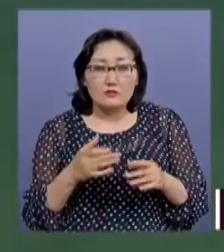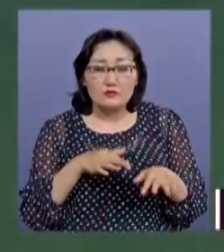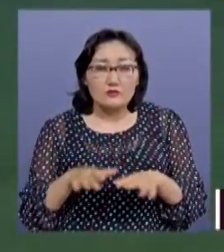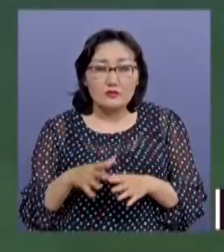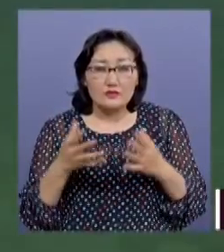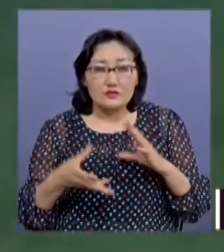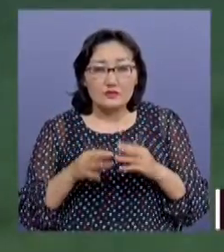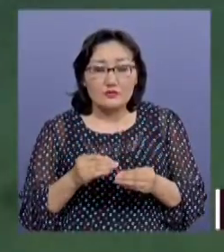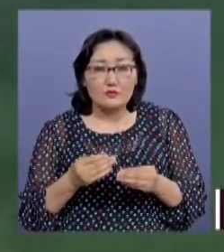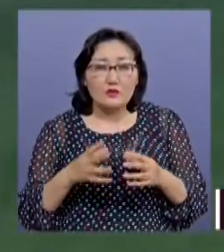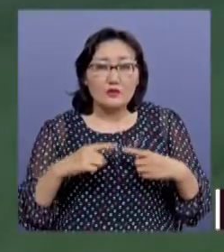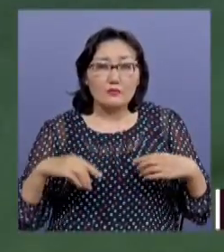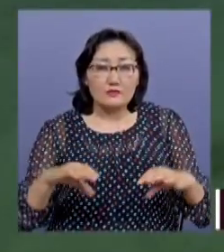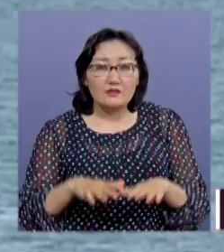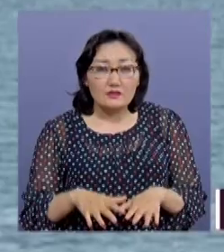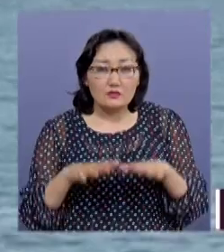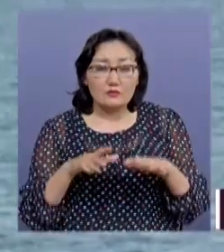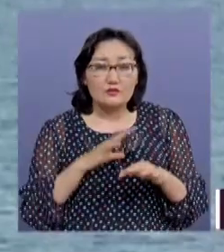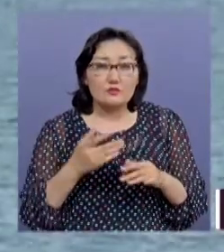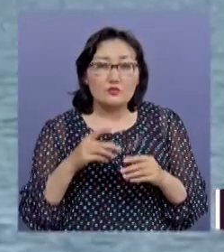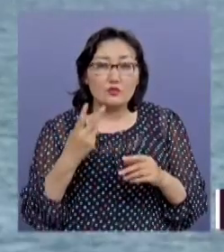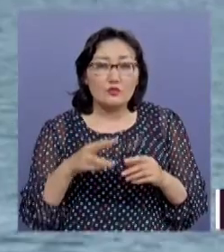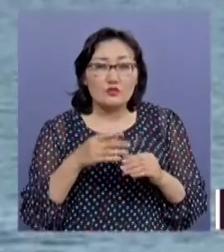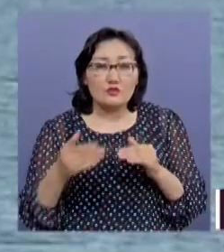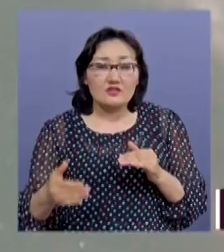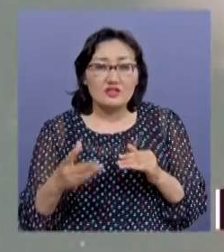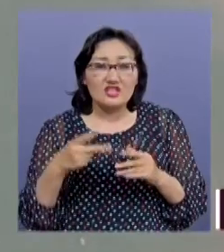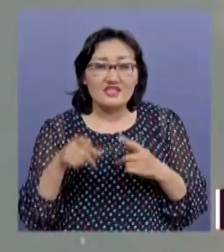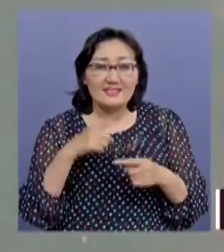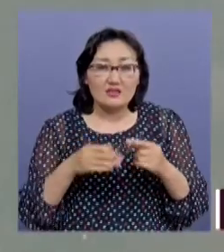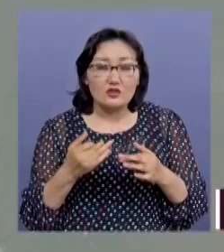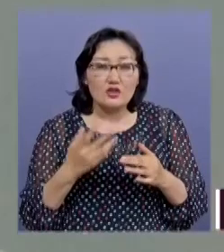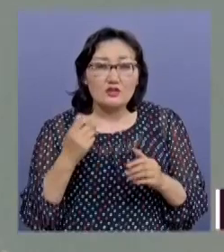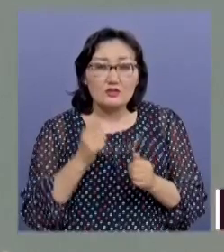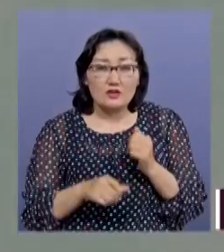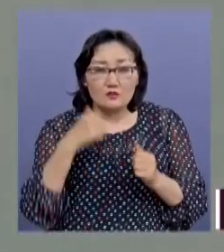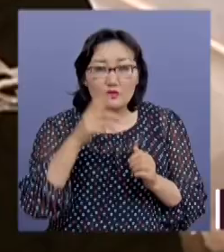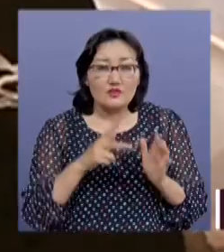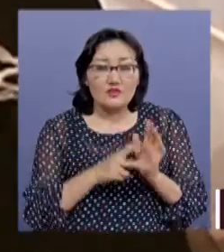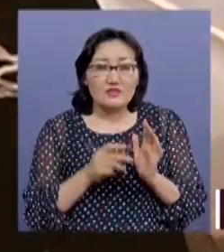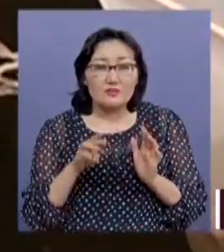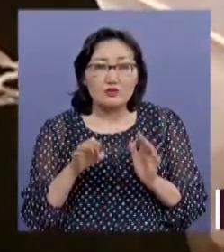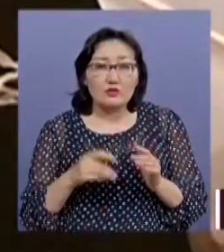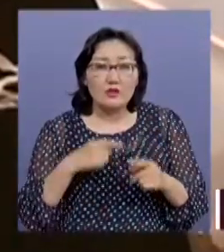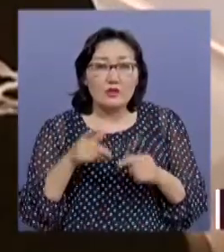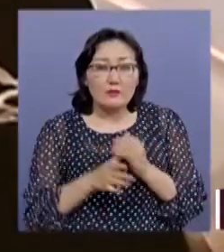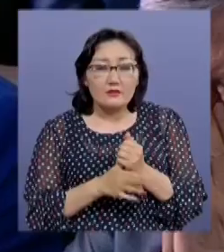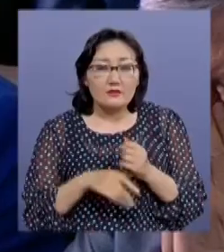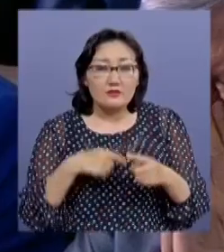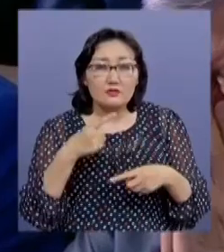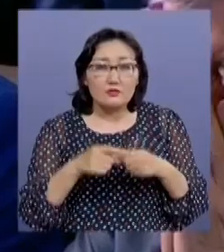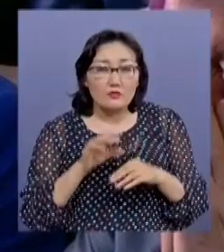жұмыстардың нәтижесінде бассейн қайта тола бастаған. 30 шақырымға кері қайтқан теңіз арқылы бүгінде жыл сайын 8 мың тонна балық тегі осы Арал